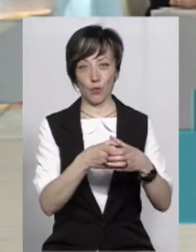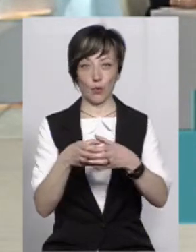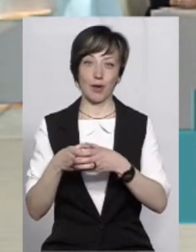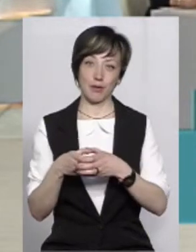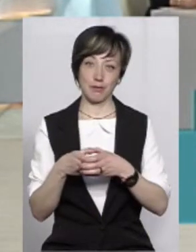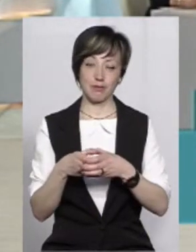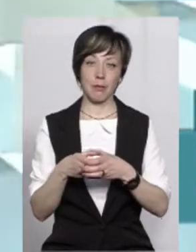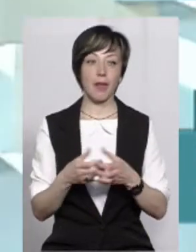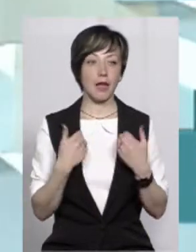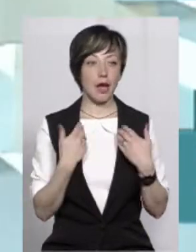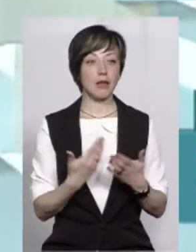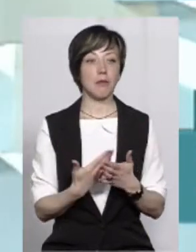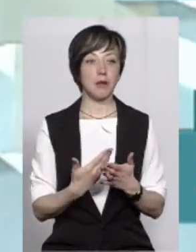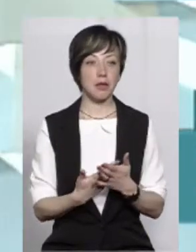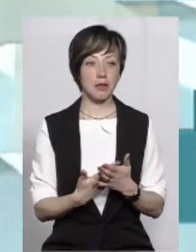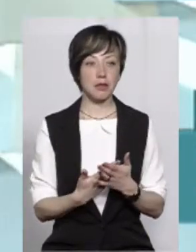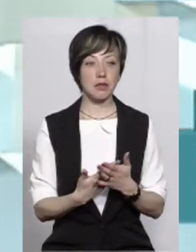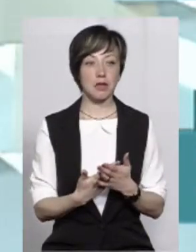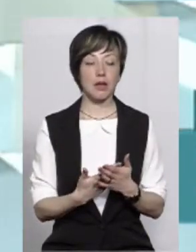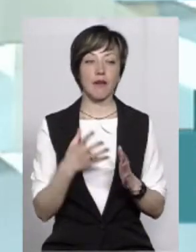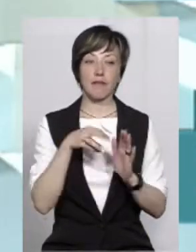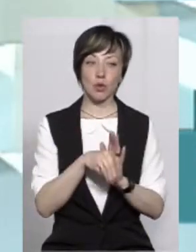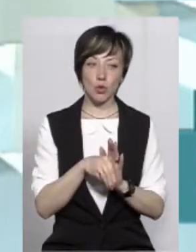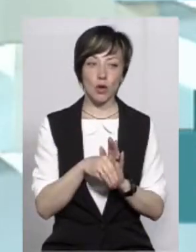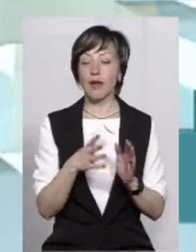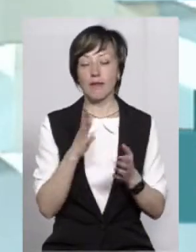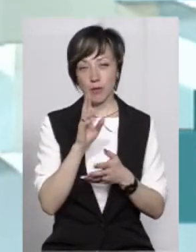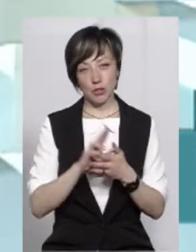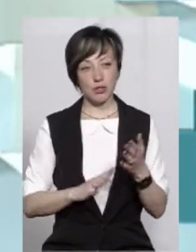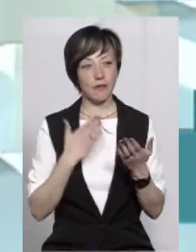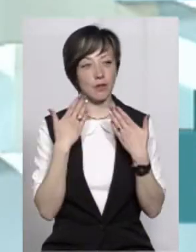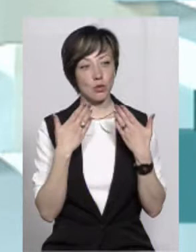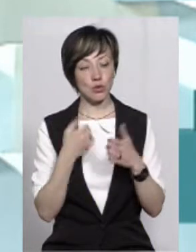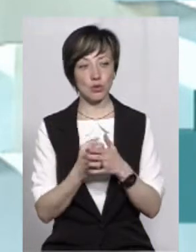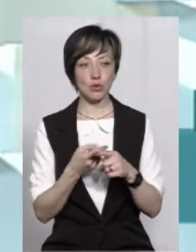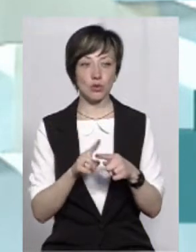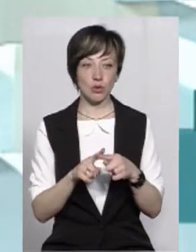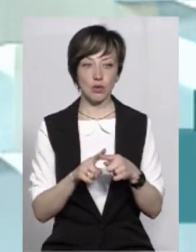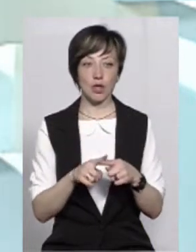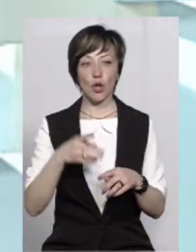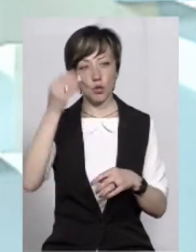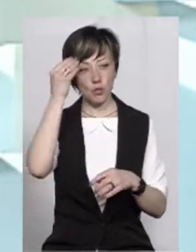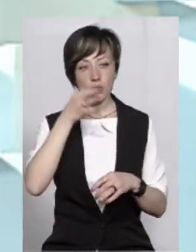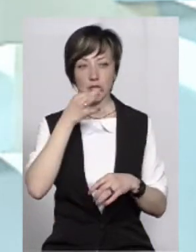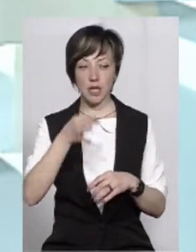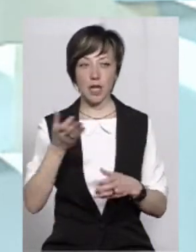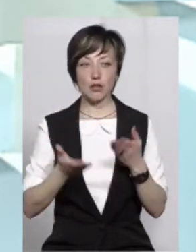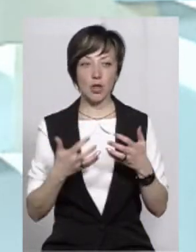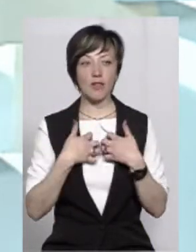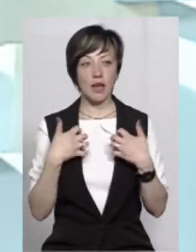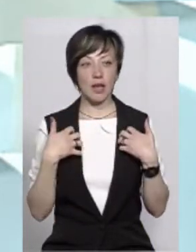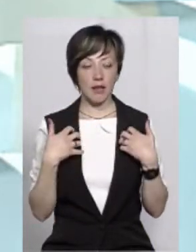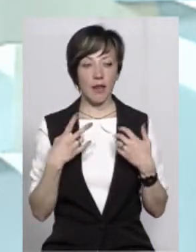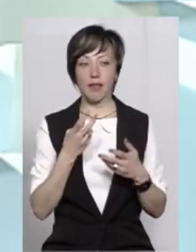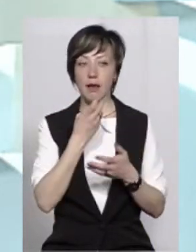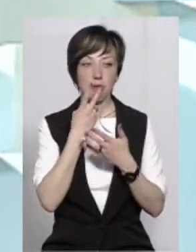категорії. Я, наприклад, відношусь до цього, я вже вам свою думку сказав. Якщо так. Тварина